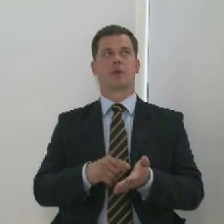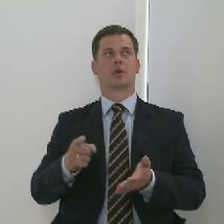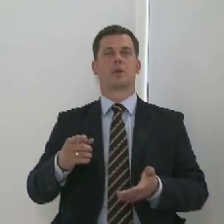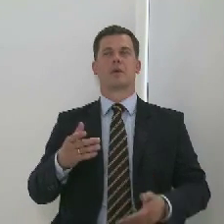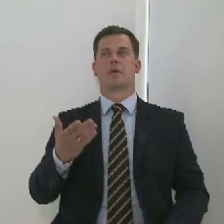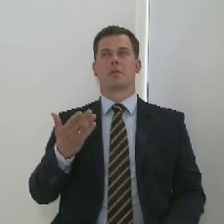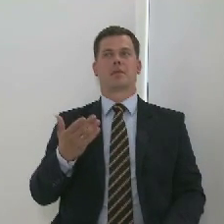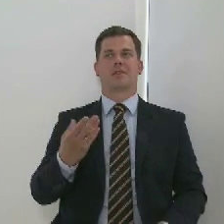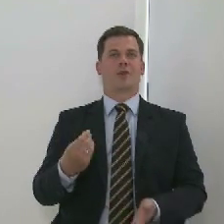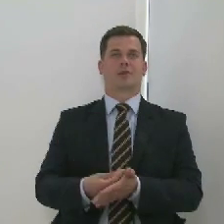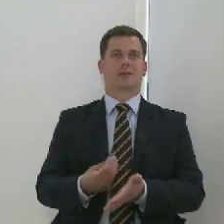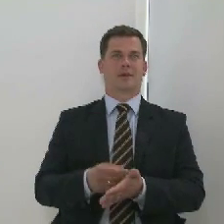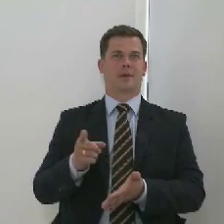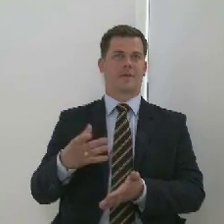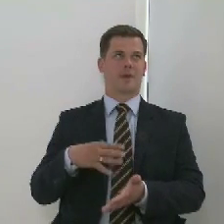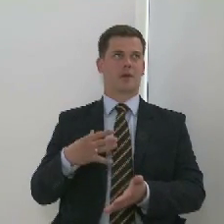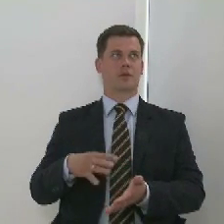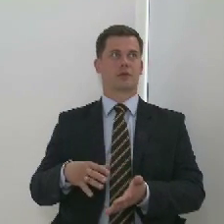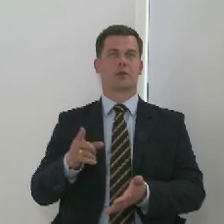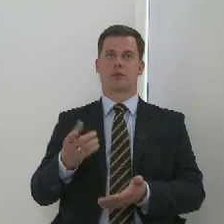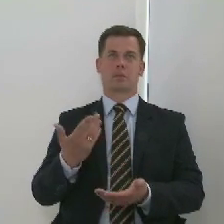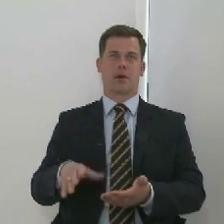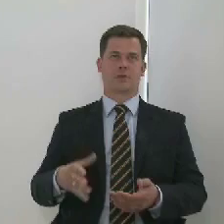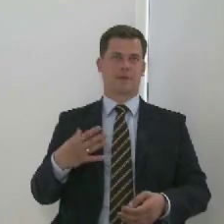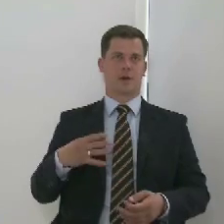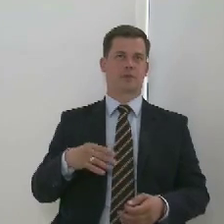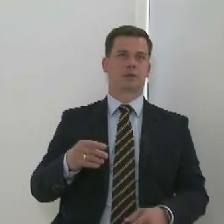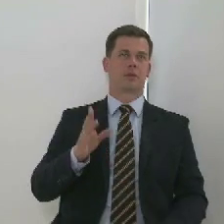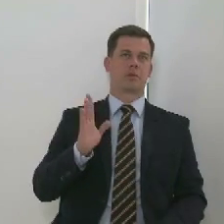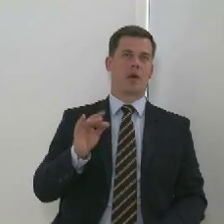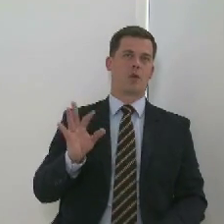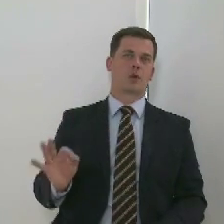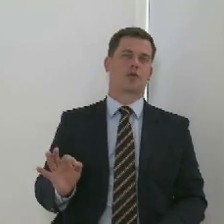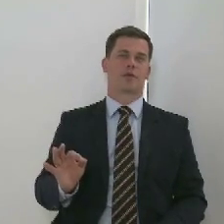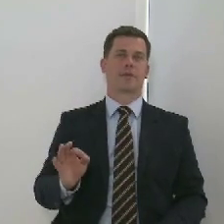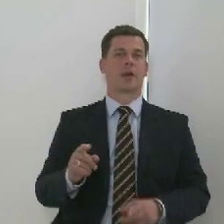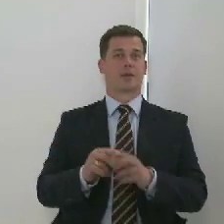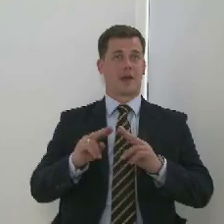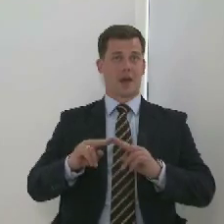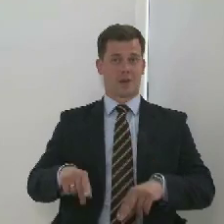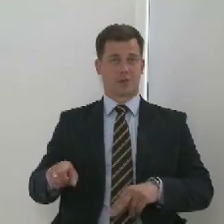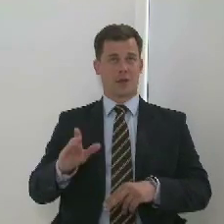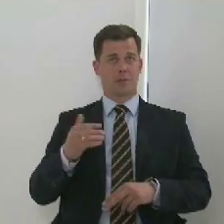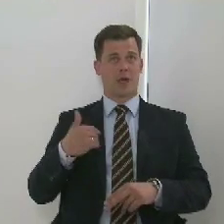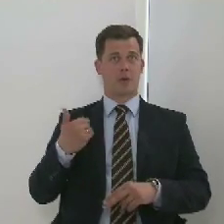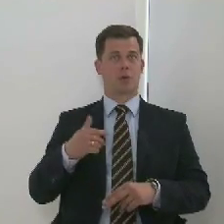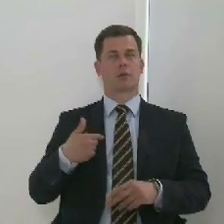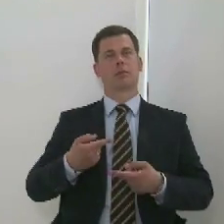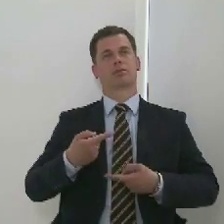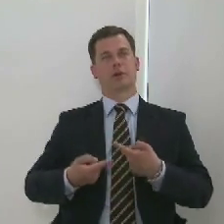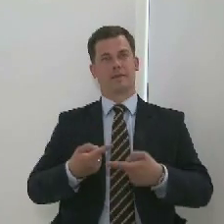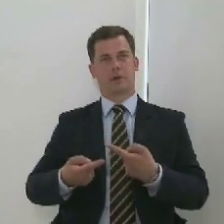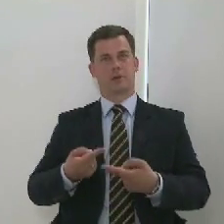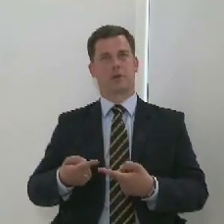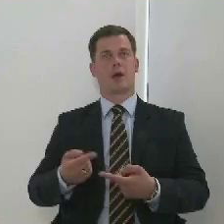wartość była niedoceniana. Jest źródłem wysokowartościowego białka. My tą pozostałość przetwarzamy dalej i